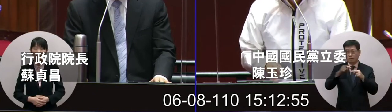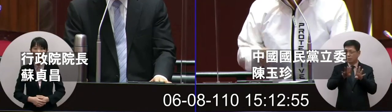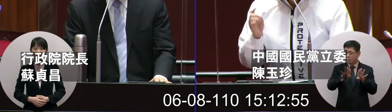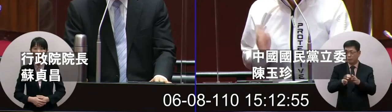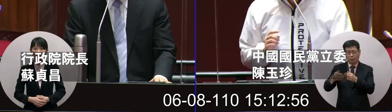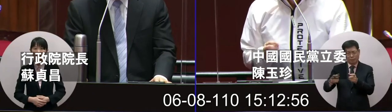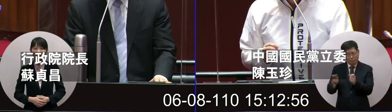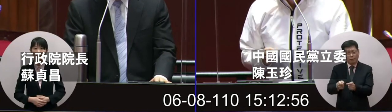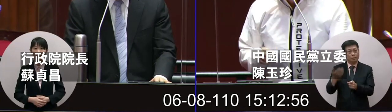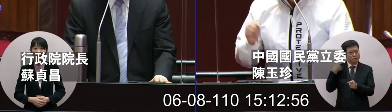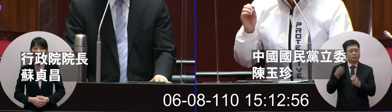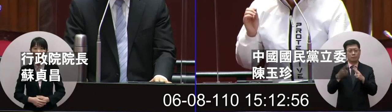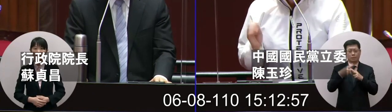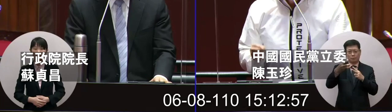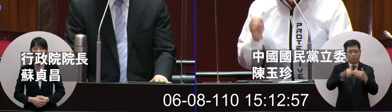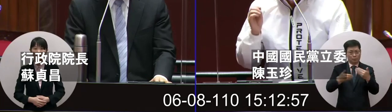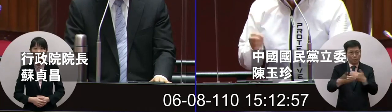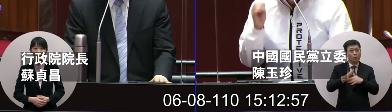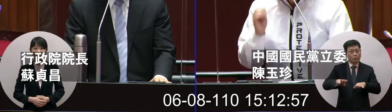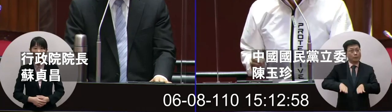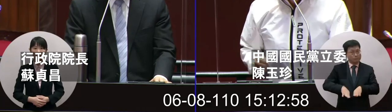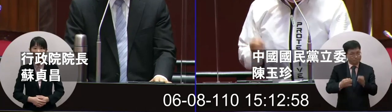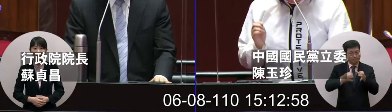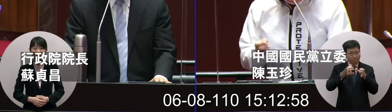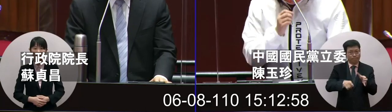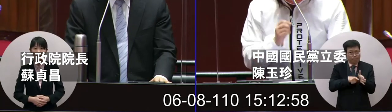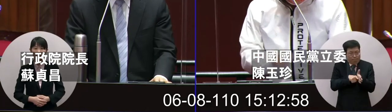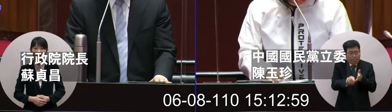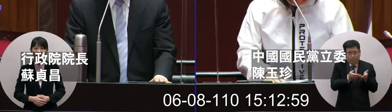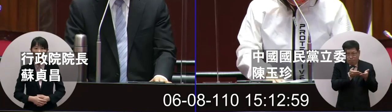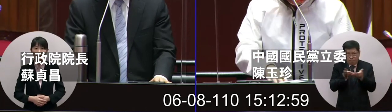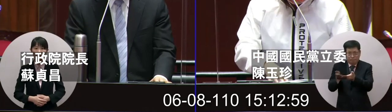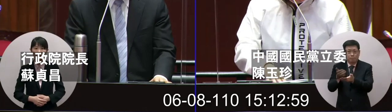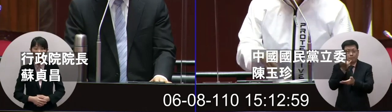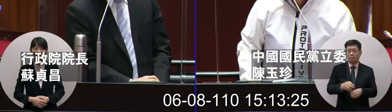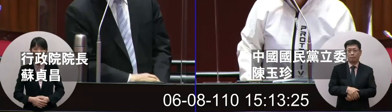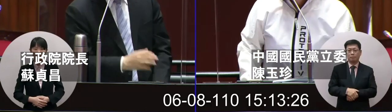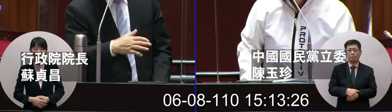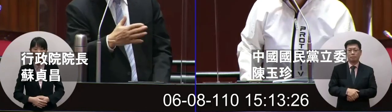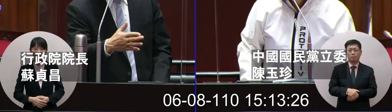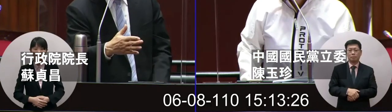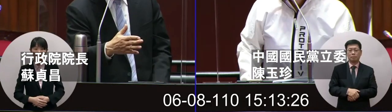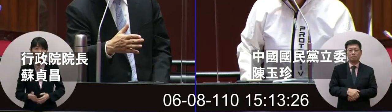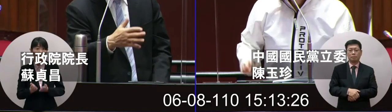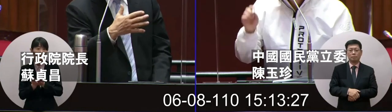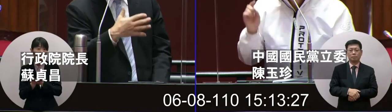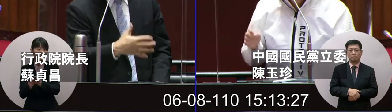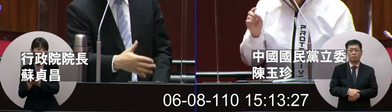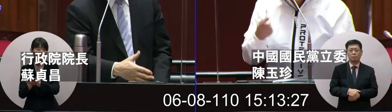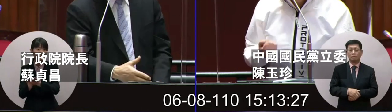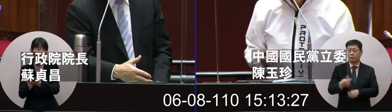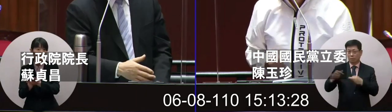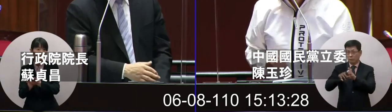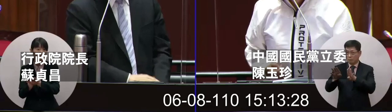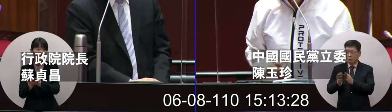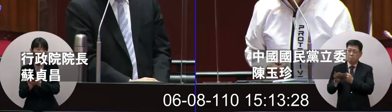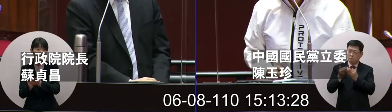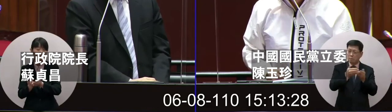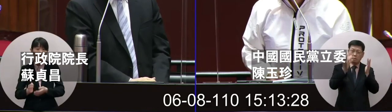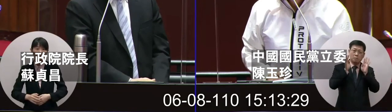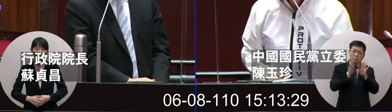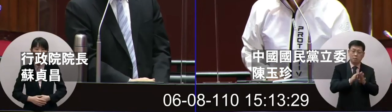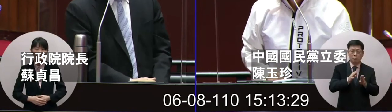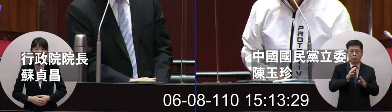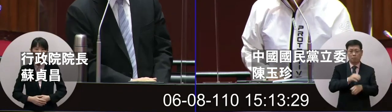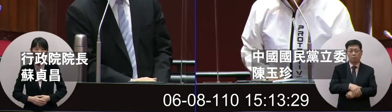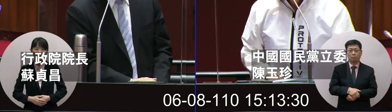陆比较近，以前有小三通，我们开疫苗的救命专船可不可行呢？ 出境， 从金门到厦门啊，出境